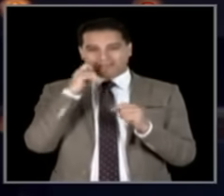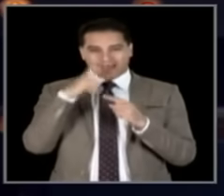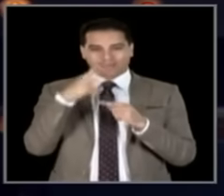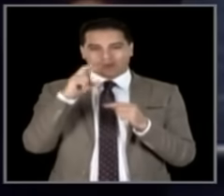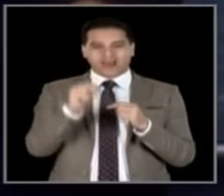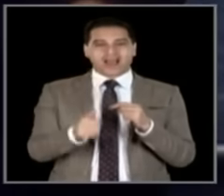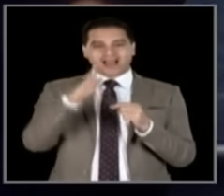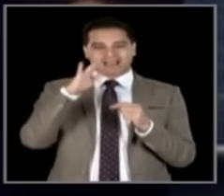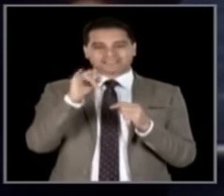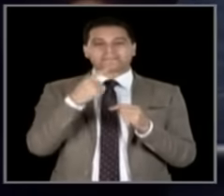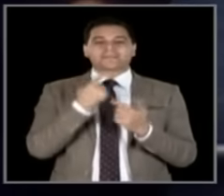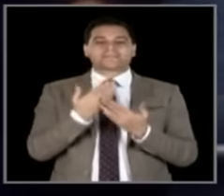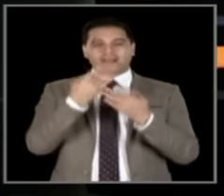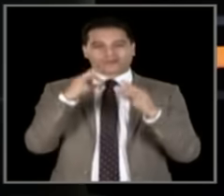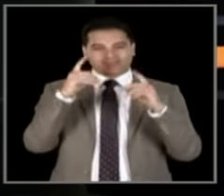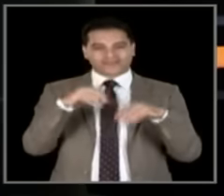اتمنى لك كل التوفيق. بشكرك.